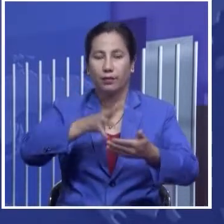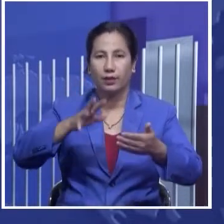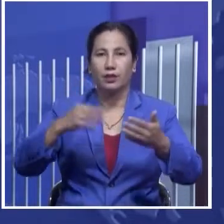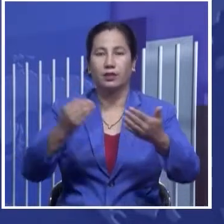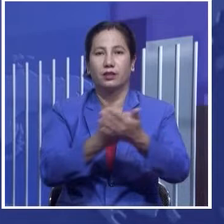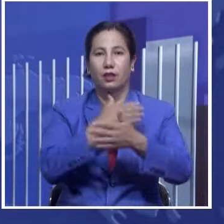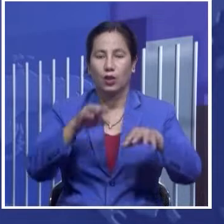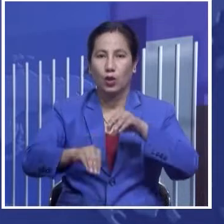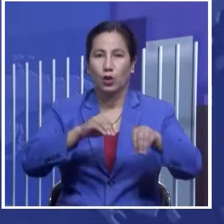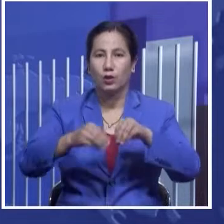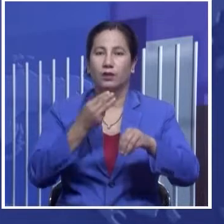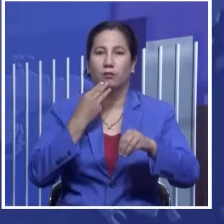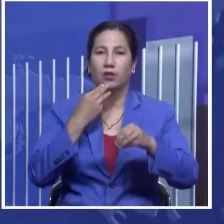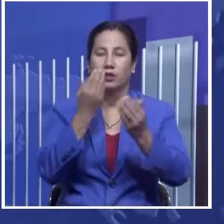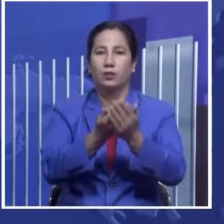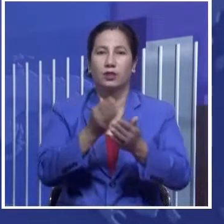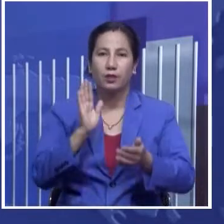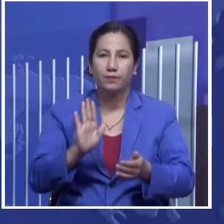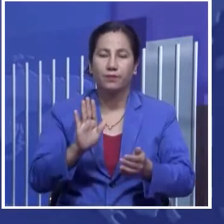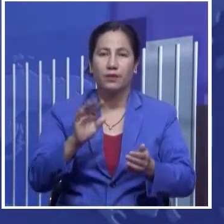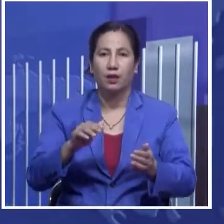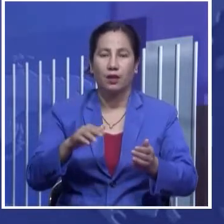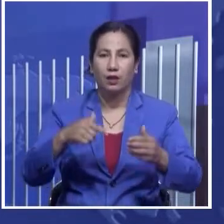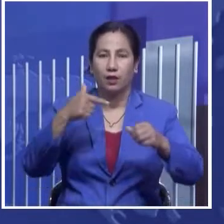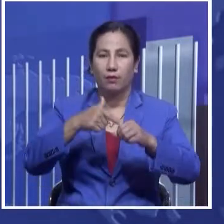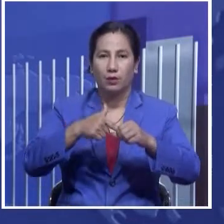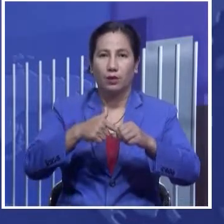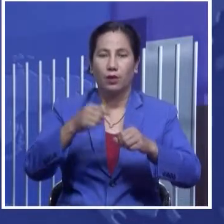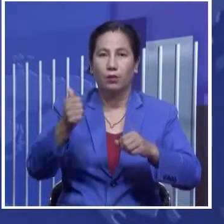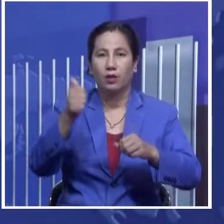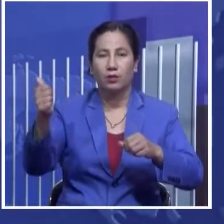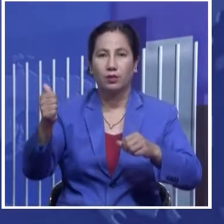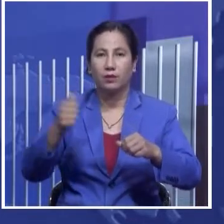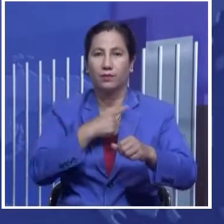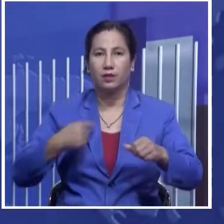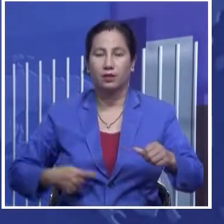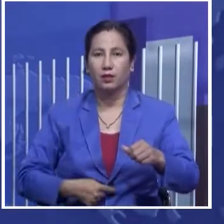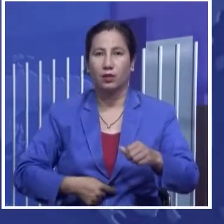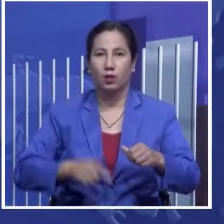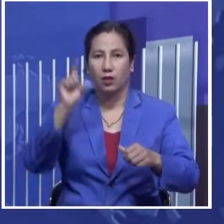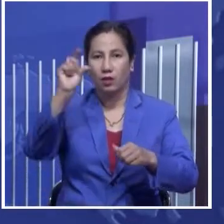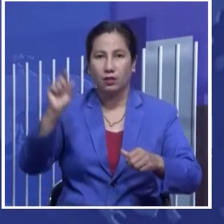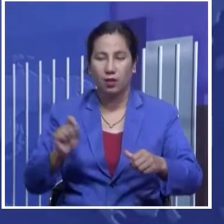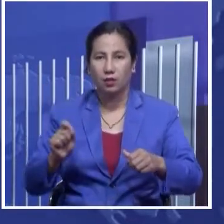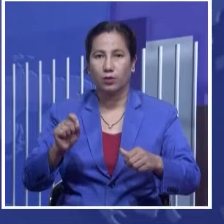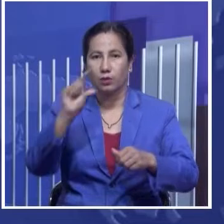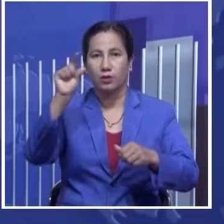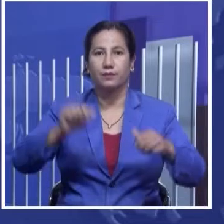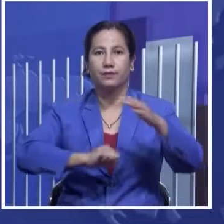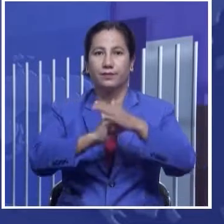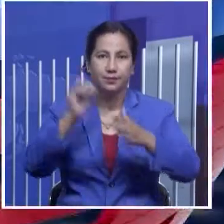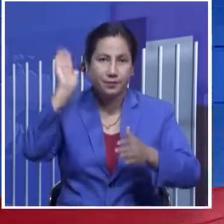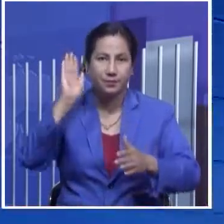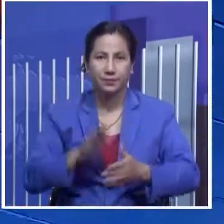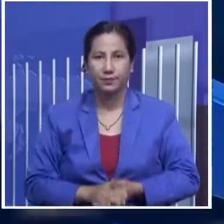सङ्घीय चुनावको मिति प्रस्ताव गरिएको प्रसङ्ग र पेट्रोलियम अन्वेषणका लागि चिनिया टोली दैलेख पुगेको विषय पनि। तर सुरुमा प्रमुख समाचार।